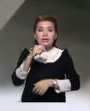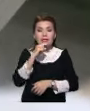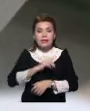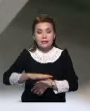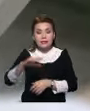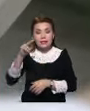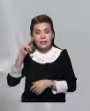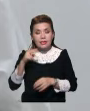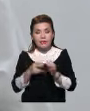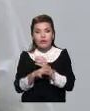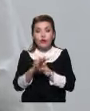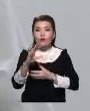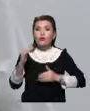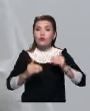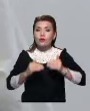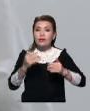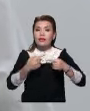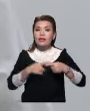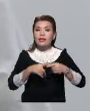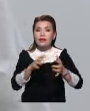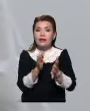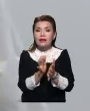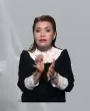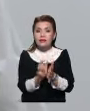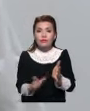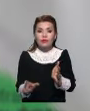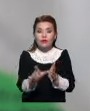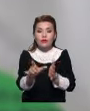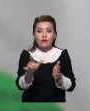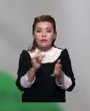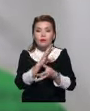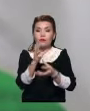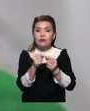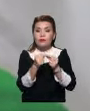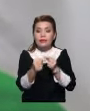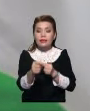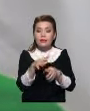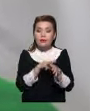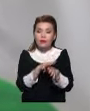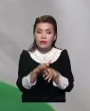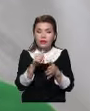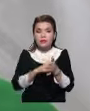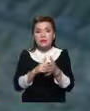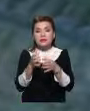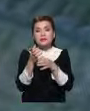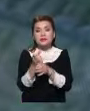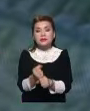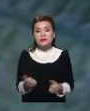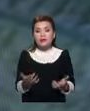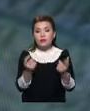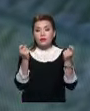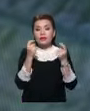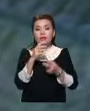Анализ проб воды покажет уровень техногенного загрязнения реки, а также периоды полноводности и причины обмеления. По